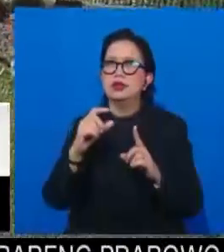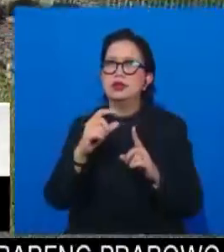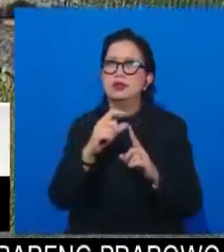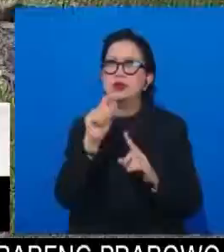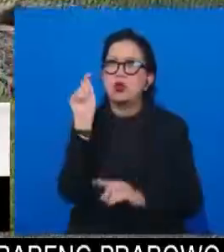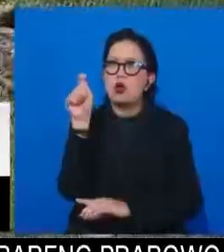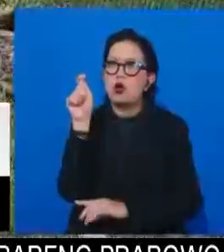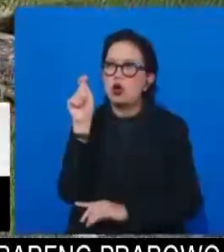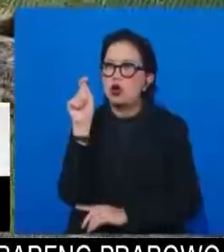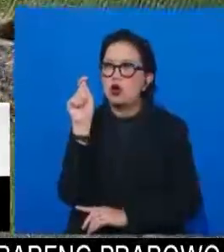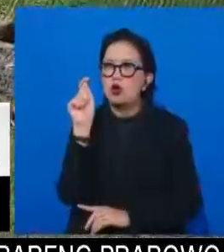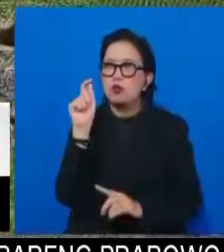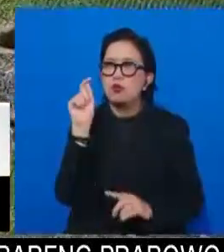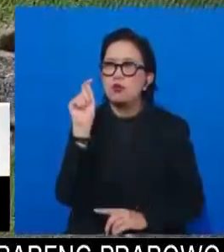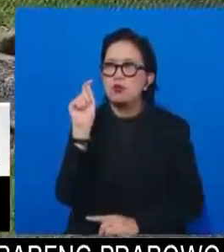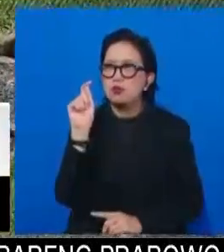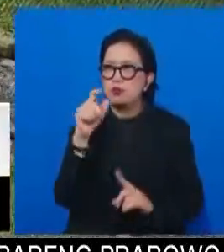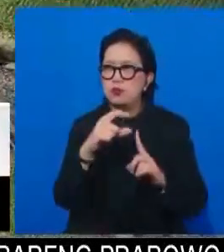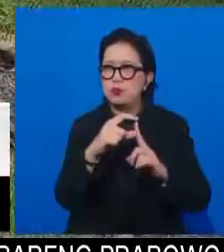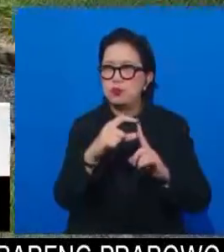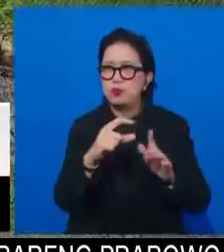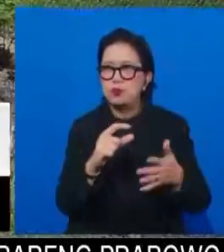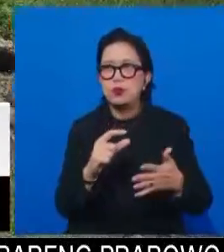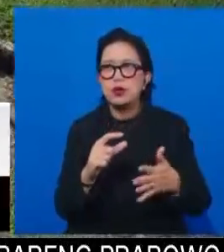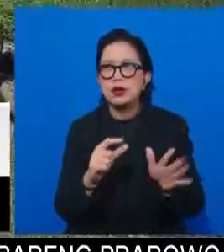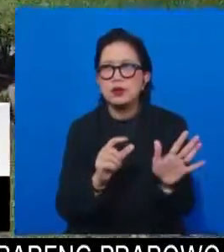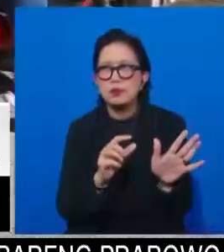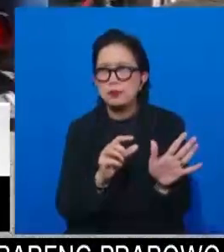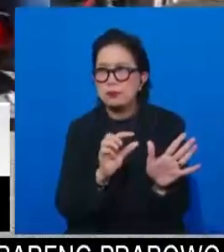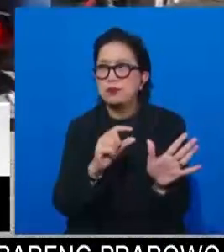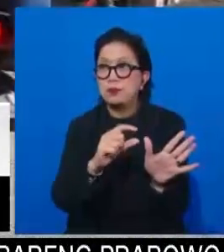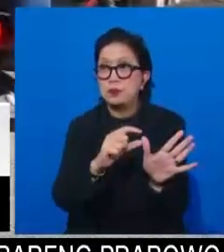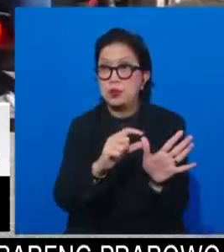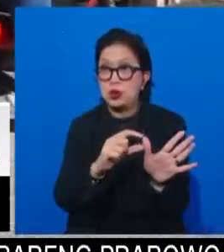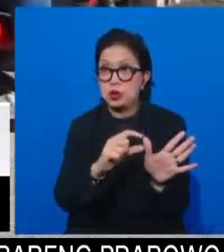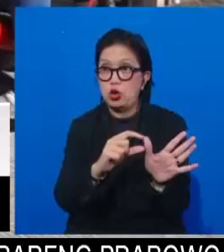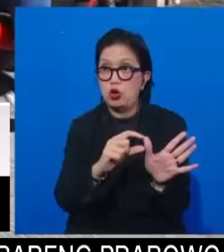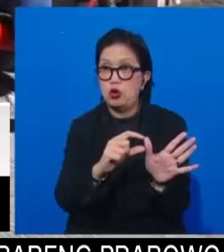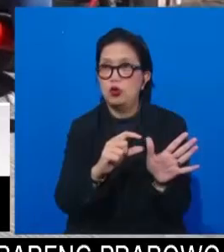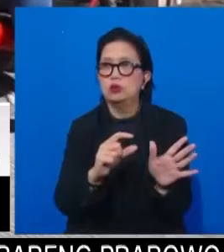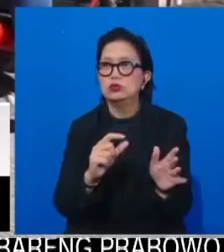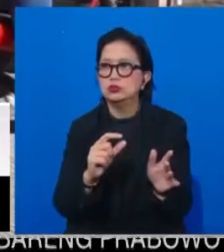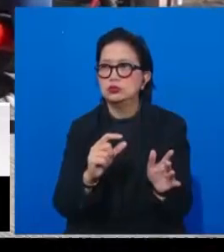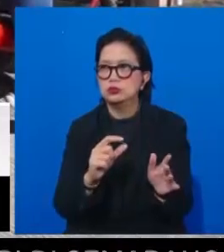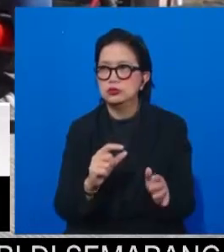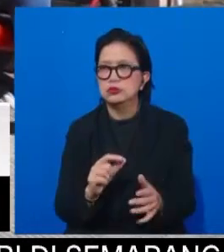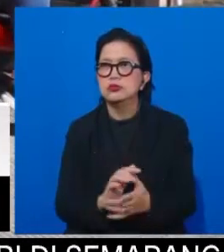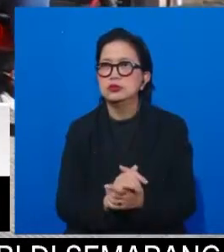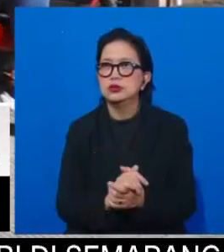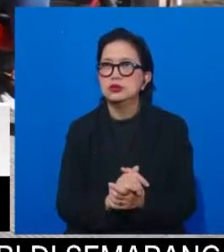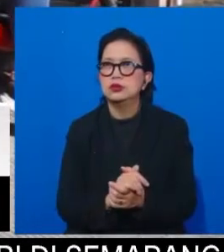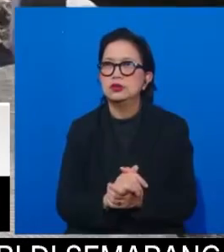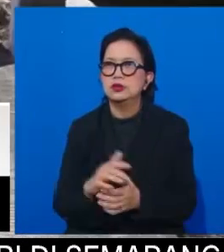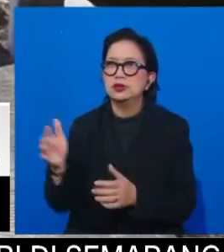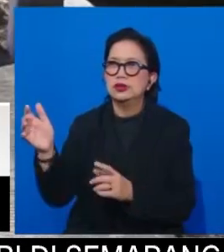Kabupaten Purworejo, Jawa Tengah. Tak ayal, sejumlah pengguna jalan menyempatkan untuk berhenti dan berfoto dengan latar bendera merah